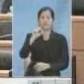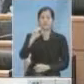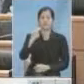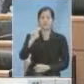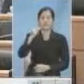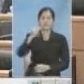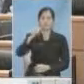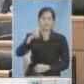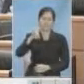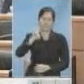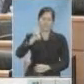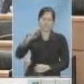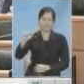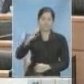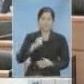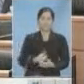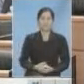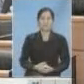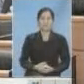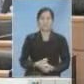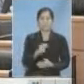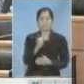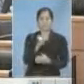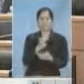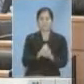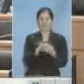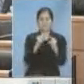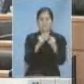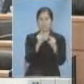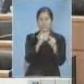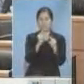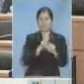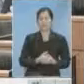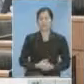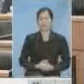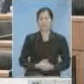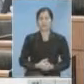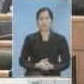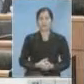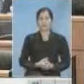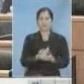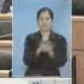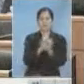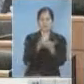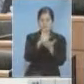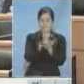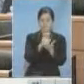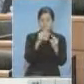328,000 กว่าล้านบาทนะครับแล้วก็โดยเฉพาะอย่างยิ่งงบ